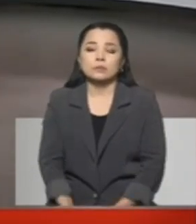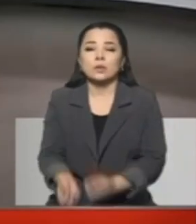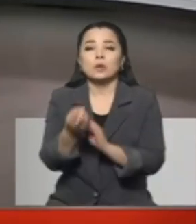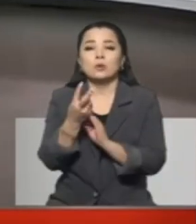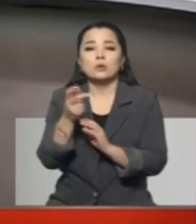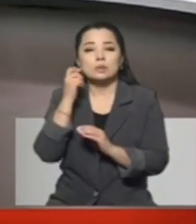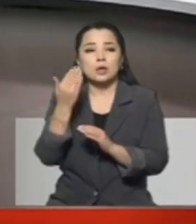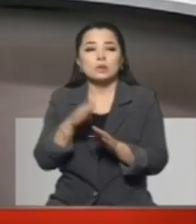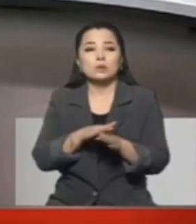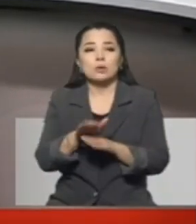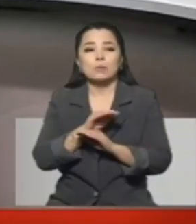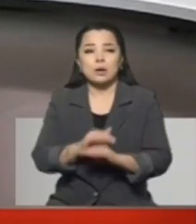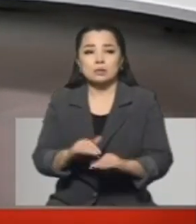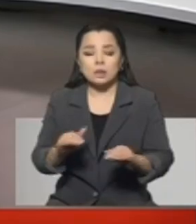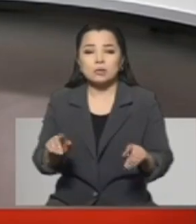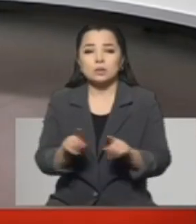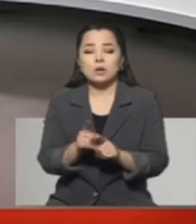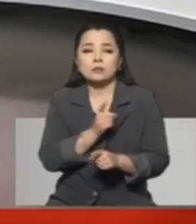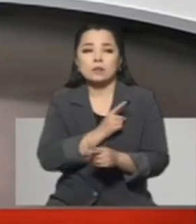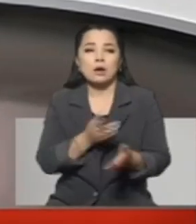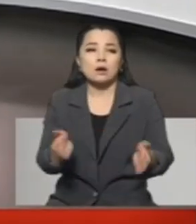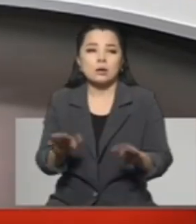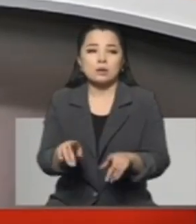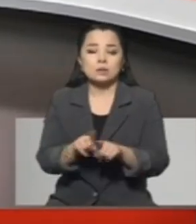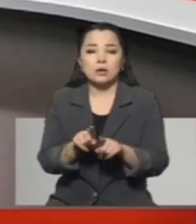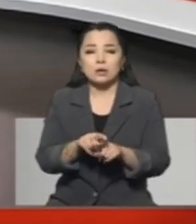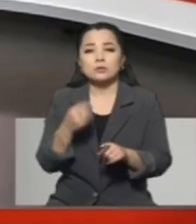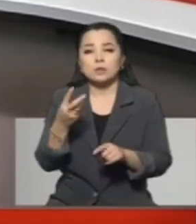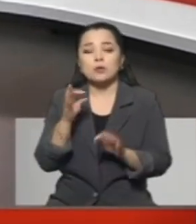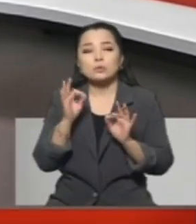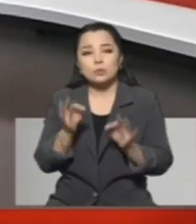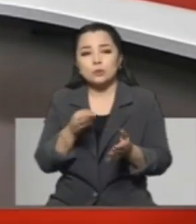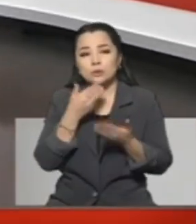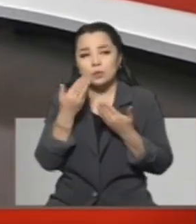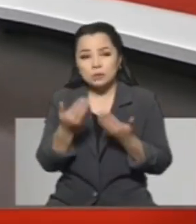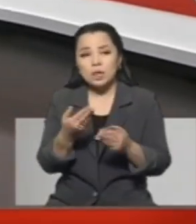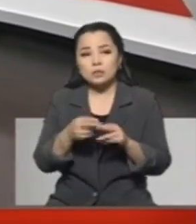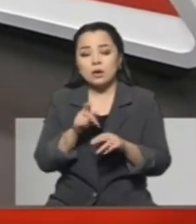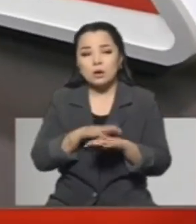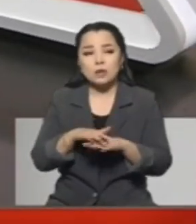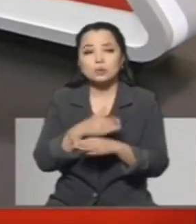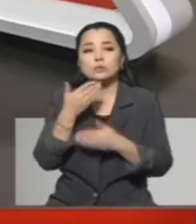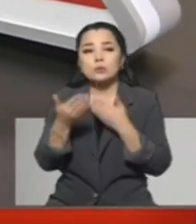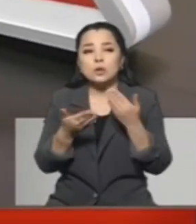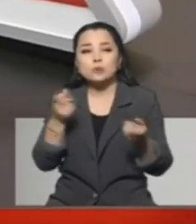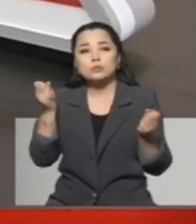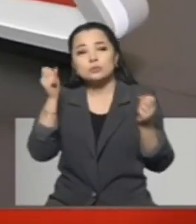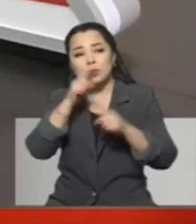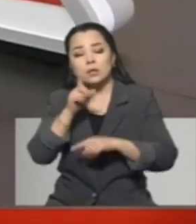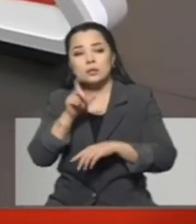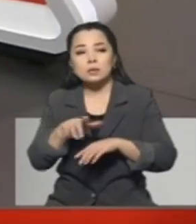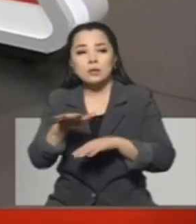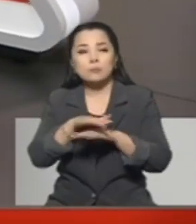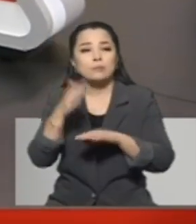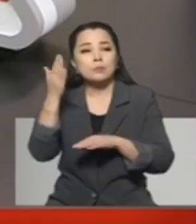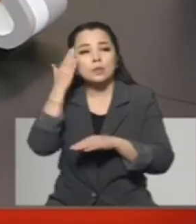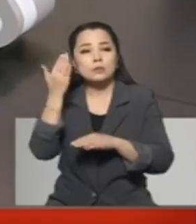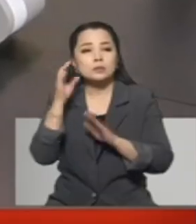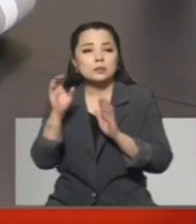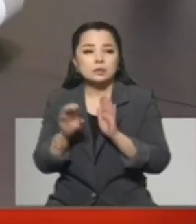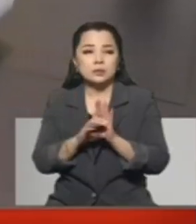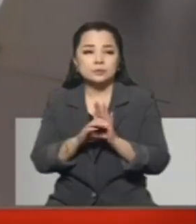12 жасқа толмаған балаларды үйде жалғыз қалдырған қаншалықты дұрыс? Бұл сұрақты халықтан да сұрап көрдік. Ел пікіріне назар